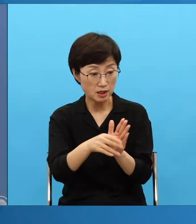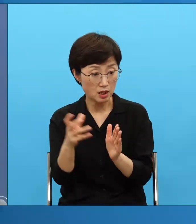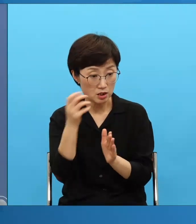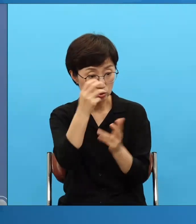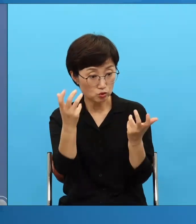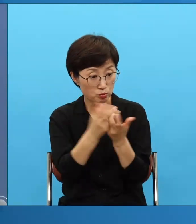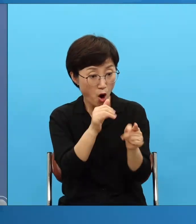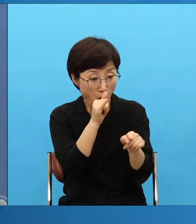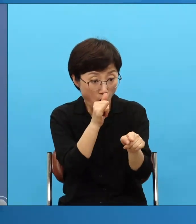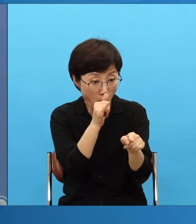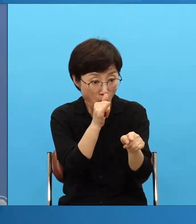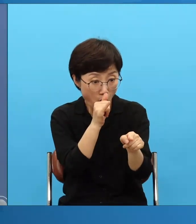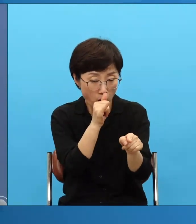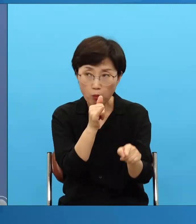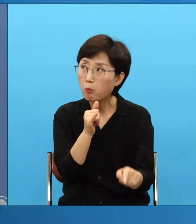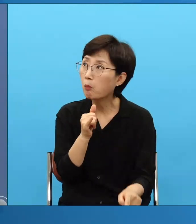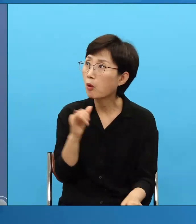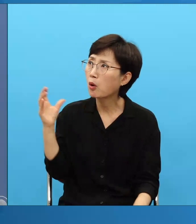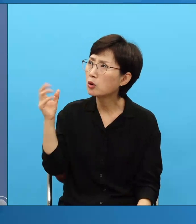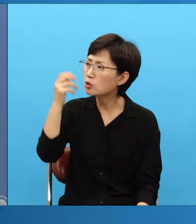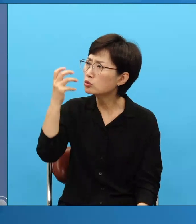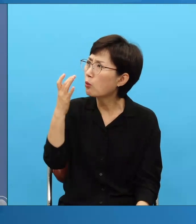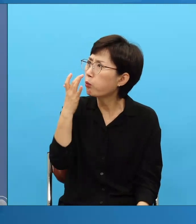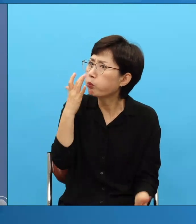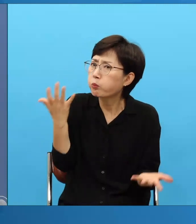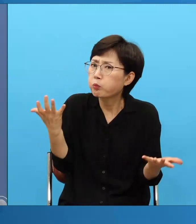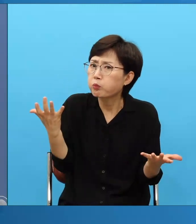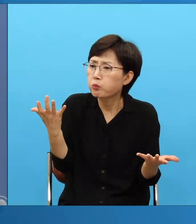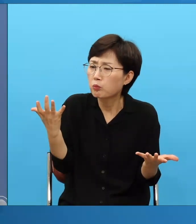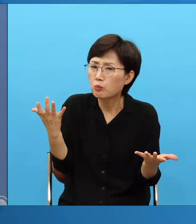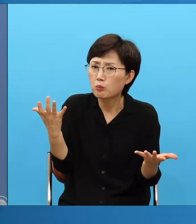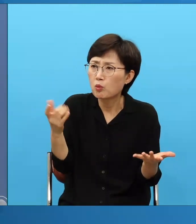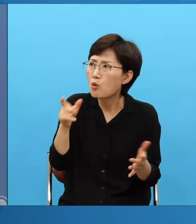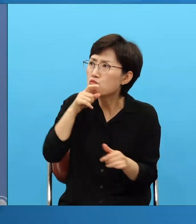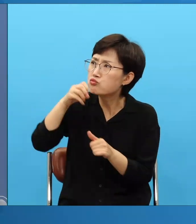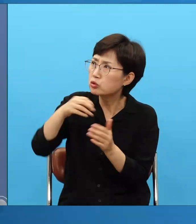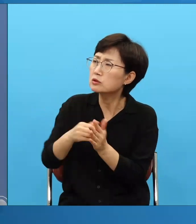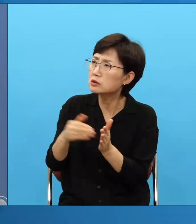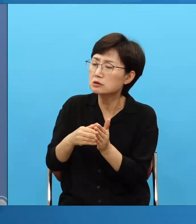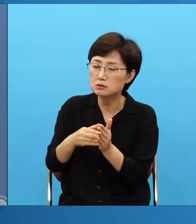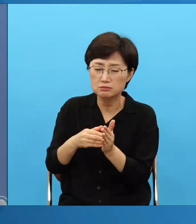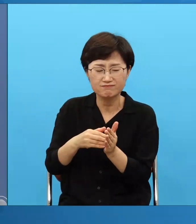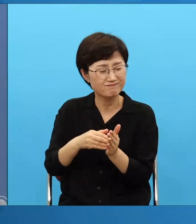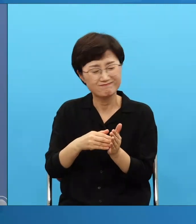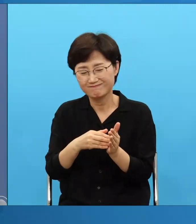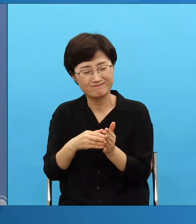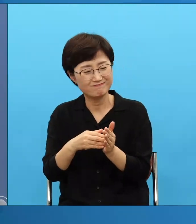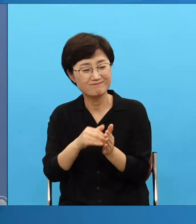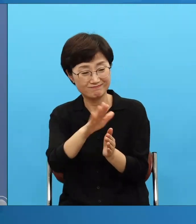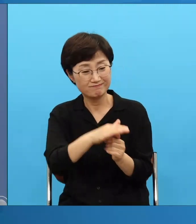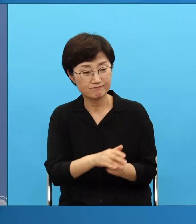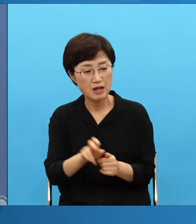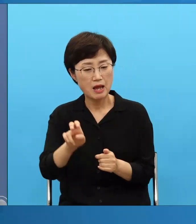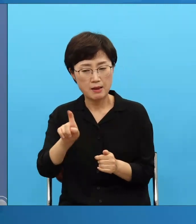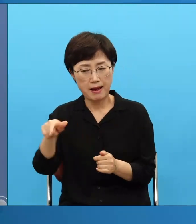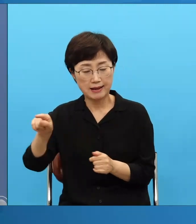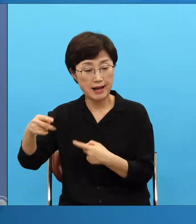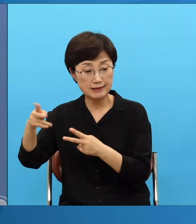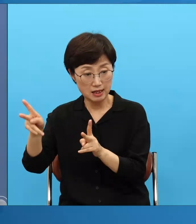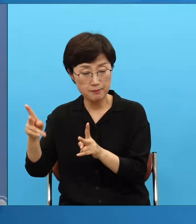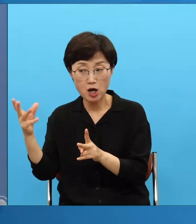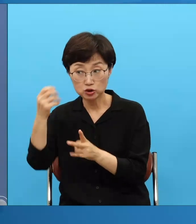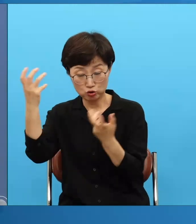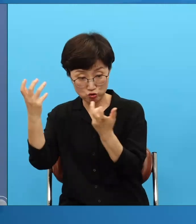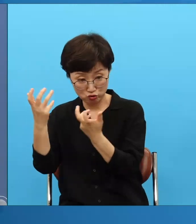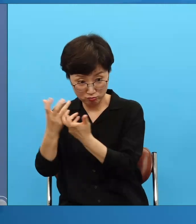받았냐? 물어보잖아요. And they ask, when you believe, did 나는 you 요한 receive the 세례밖에 Spirit of the Holy 모릅니다. Spirit? He said, 그래. 마가다락방의 성령 세례